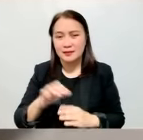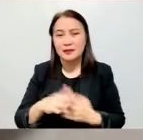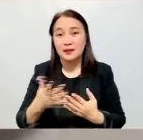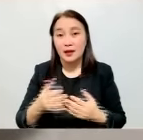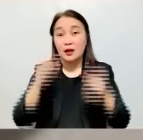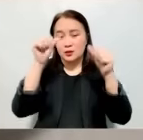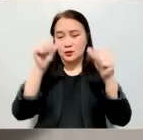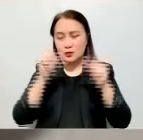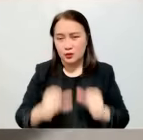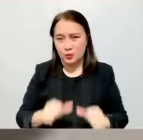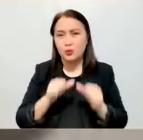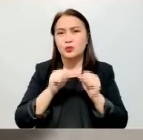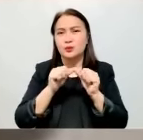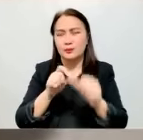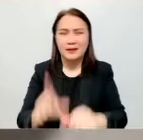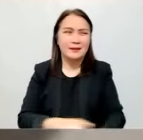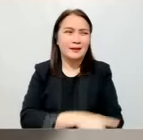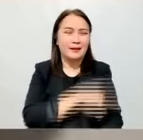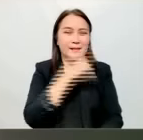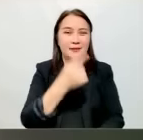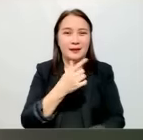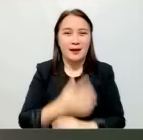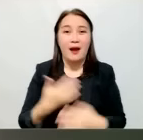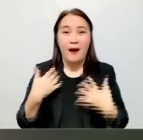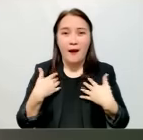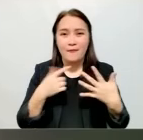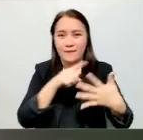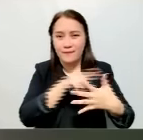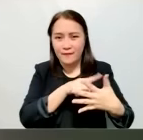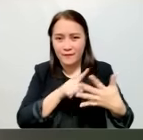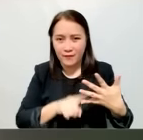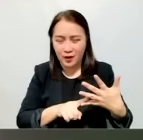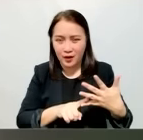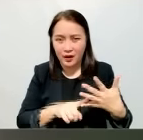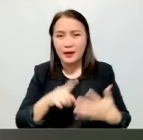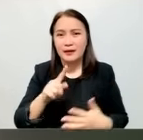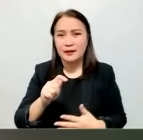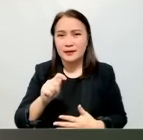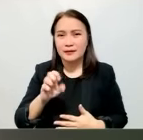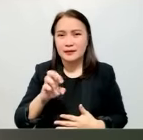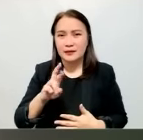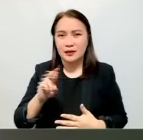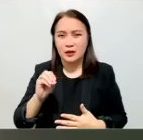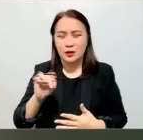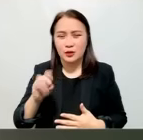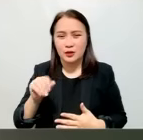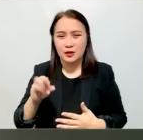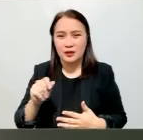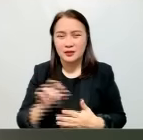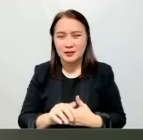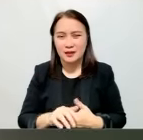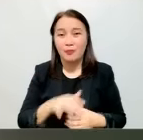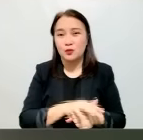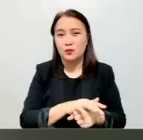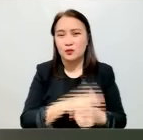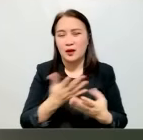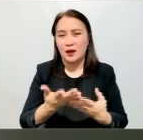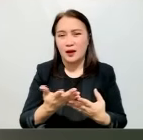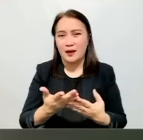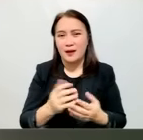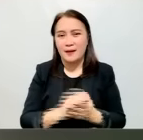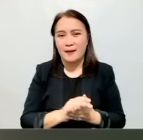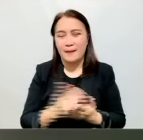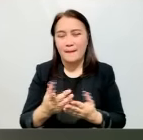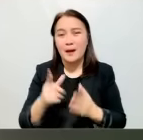Mabanza dahil sa 5 counts ng kasong paglabag sa Terrorism Financing Prevention and Suppression Act at sa Anti-Terror Law. Ayon sa